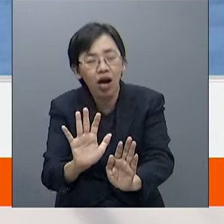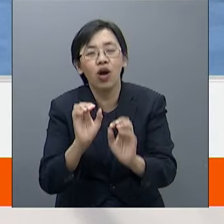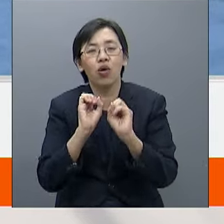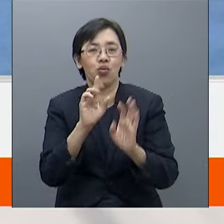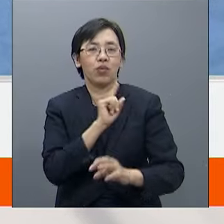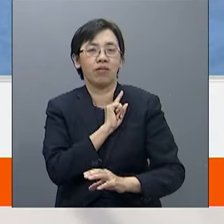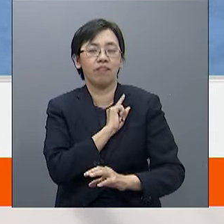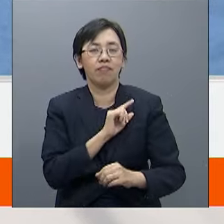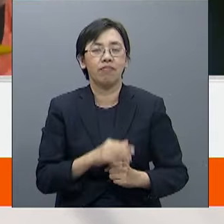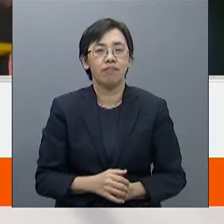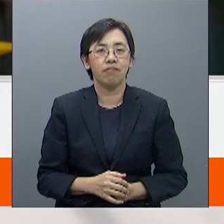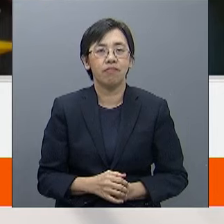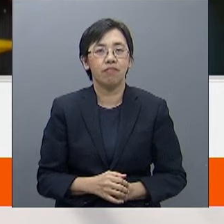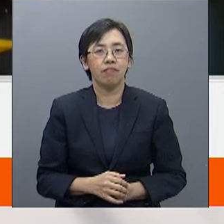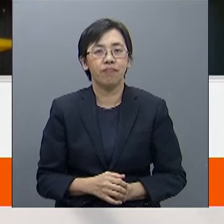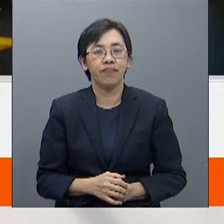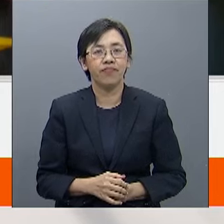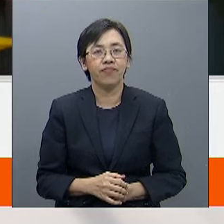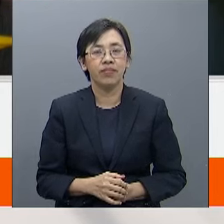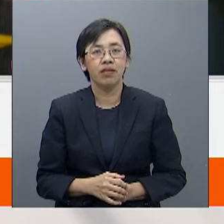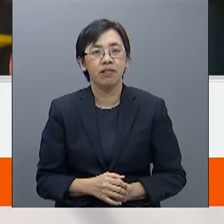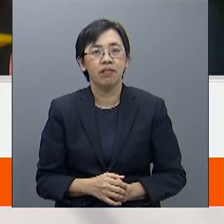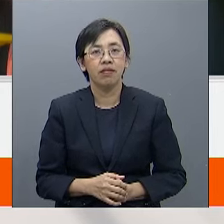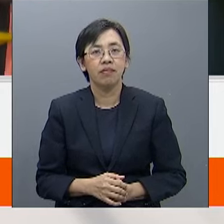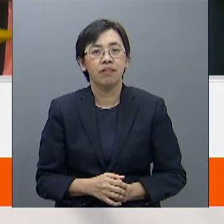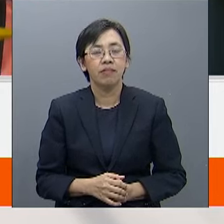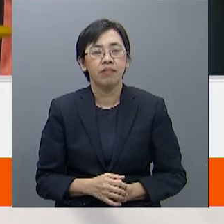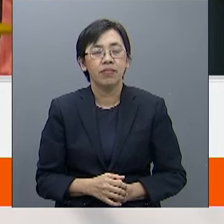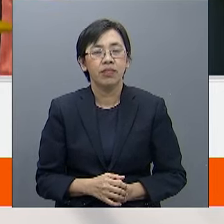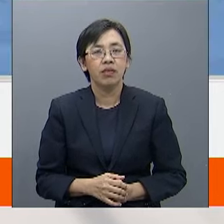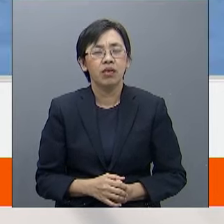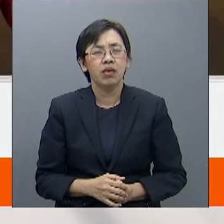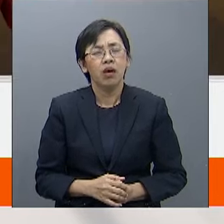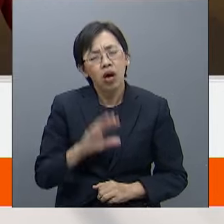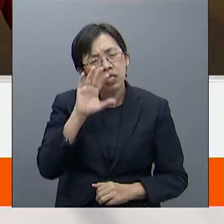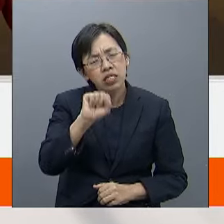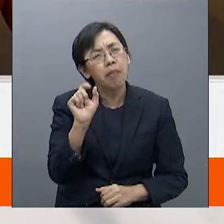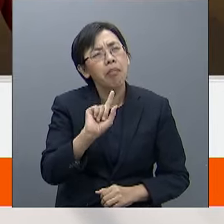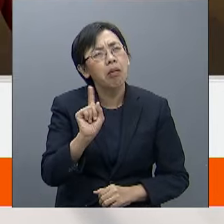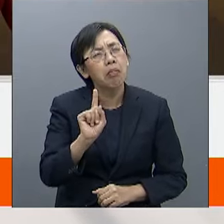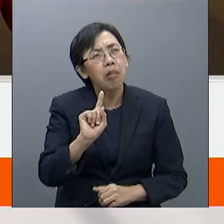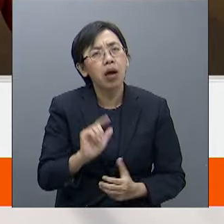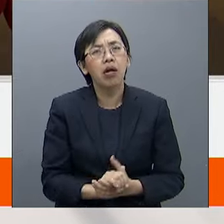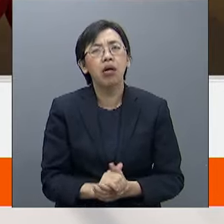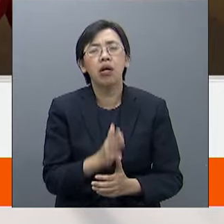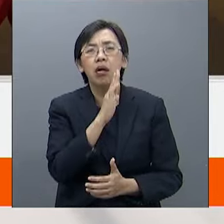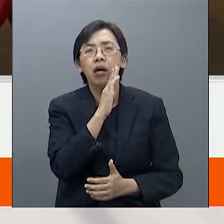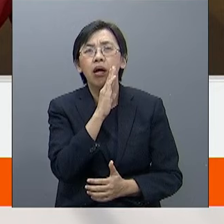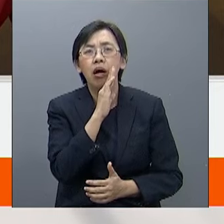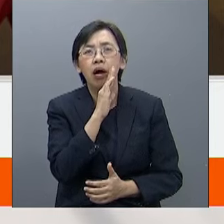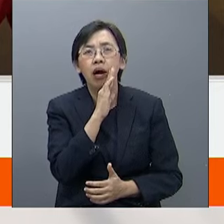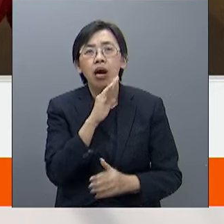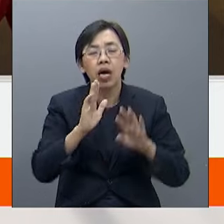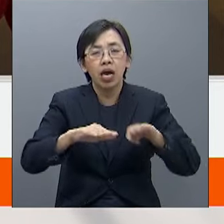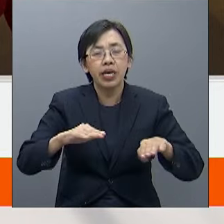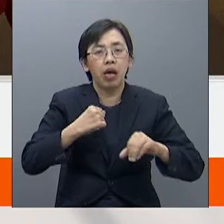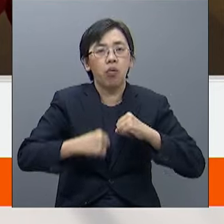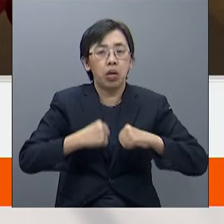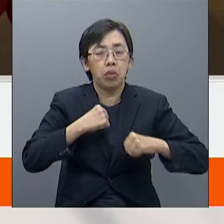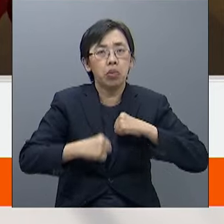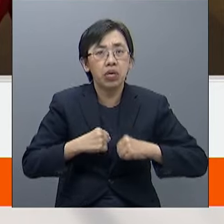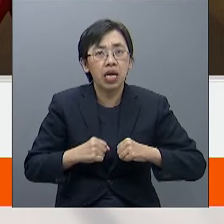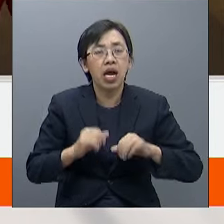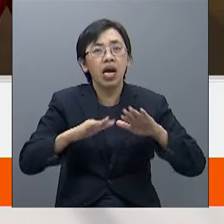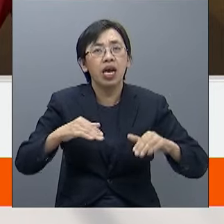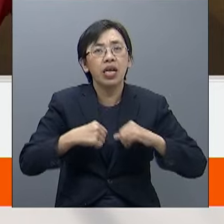อคะ บอกว่าเขาก็ล้อเธอเล่นอะไรอย่างเงี้ยค่ะ อันนี้จะดูยังไงได้บ้างคะคุณหมอเพราะว่าถ้าพูดถึงในแง่ของเด็กวัยรุ่นนะการที่เข